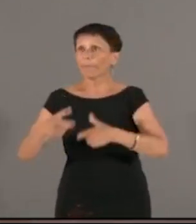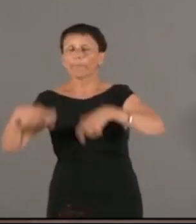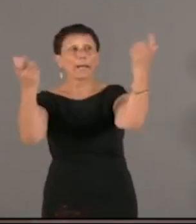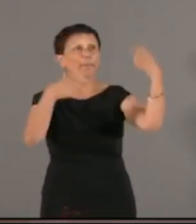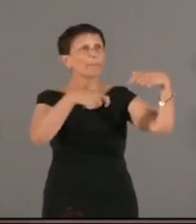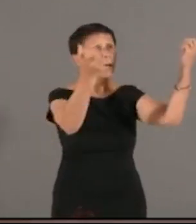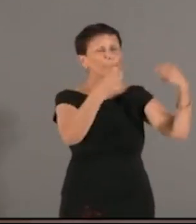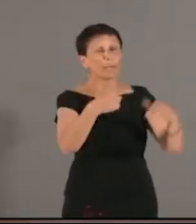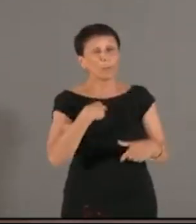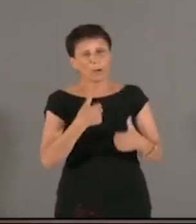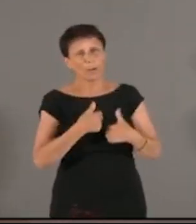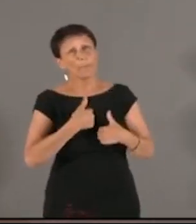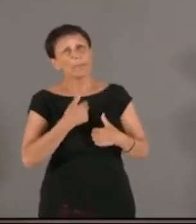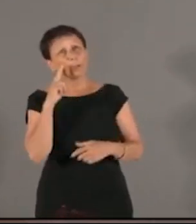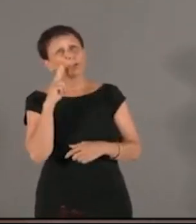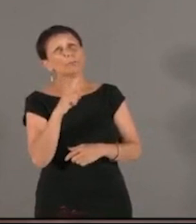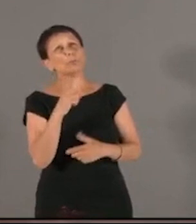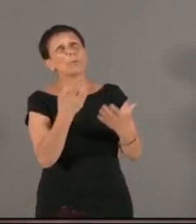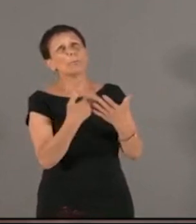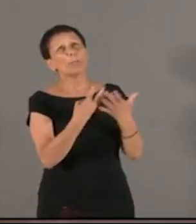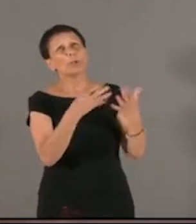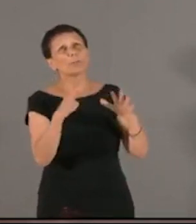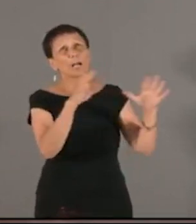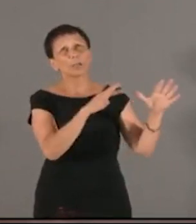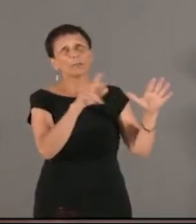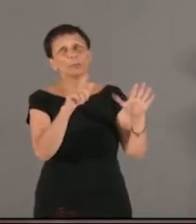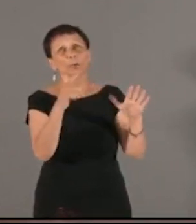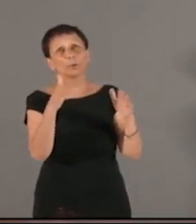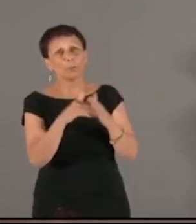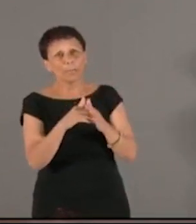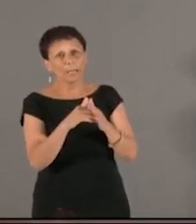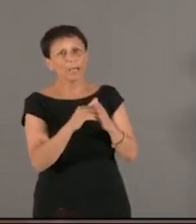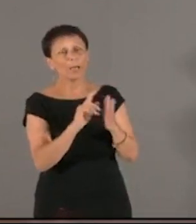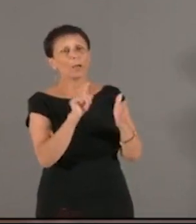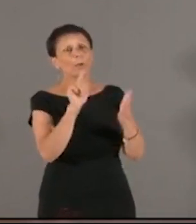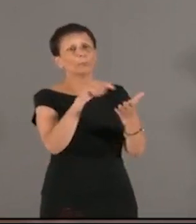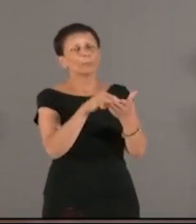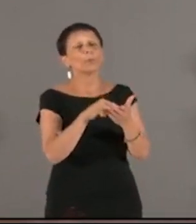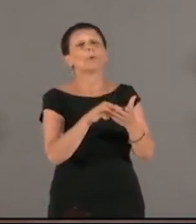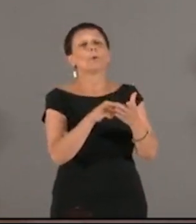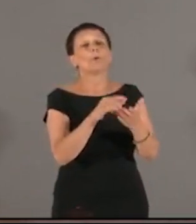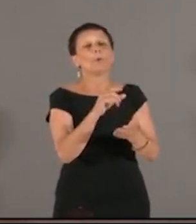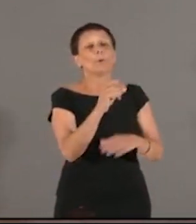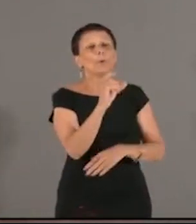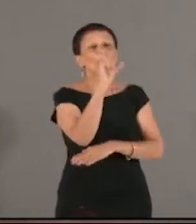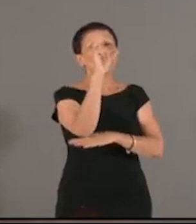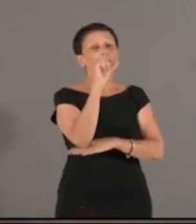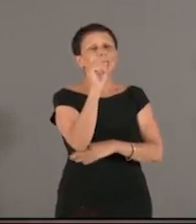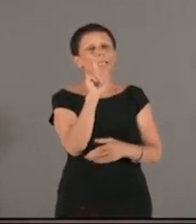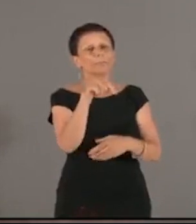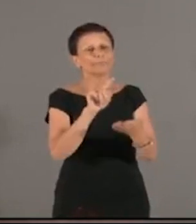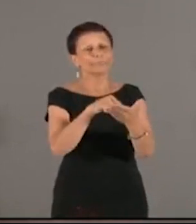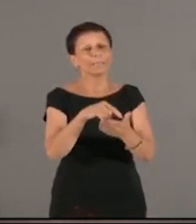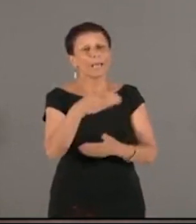de terre, aux alentours de 1998-2000, la mosquée de la rue Malaval, avec un minaret qui n'était pas prévu dans les